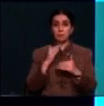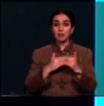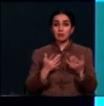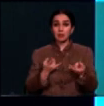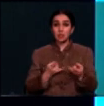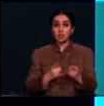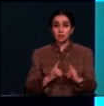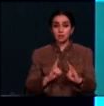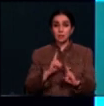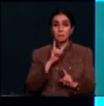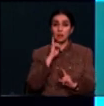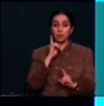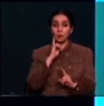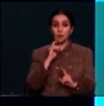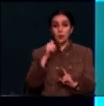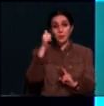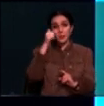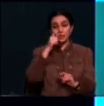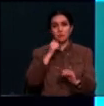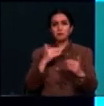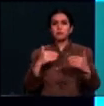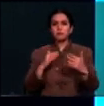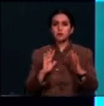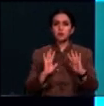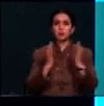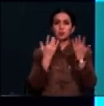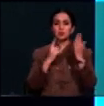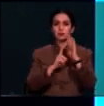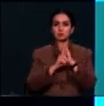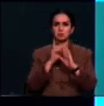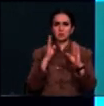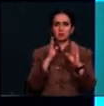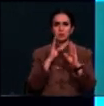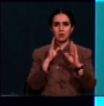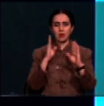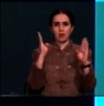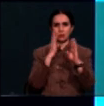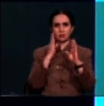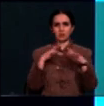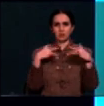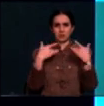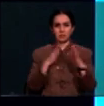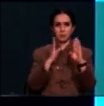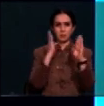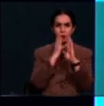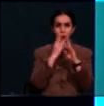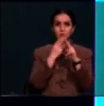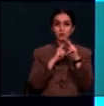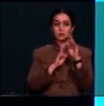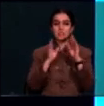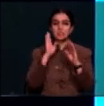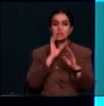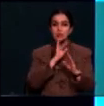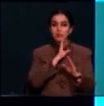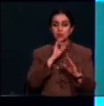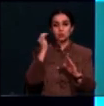рождением молодого месяца, вдруг наступили отвратительные погоды, какие так свойственны северному